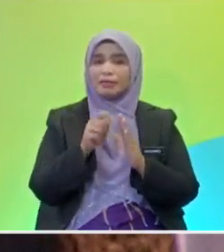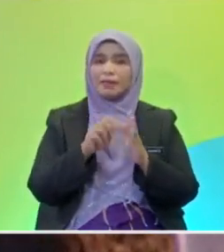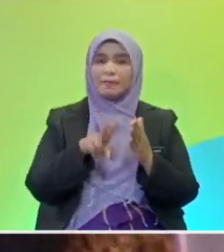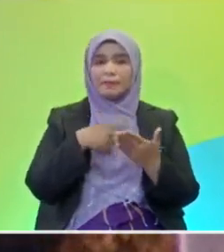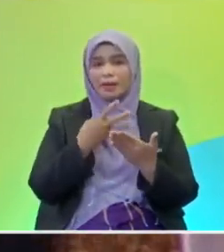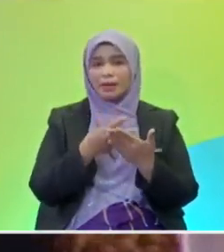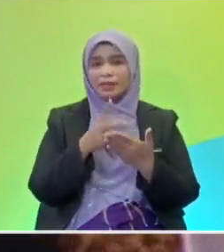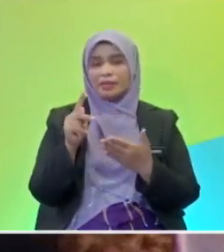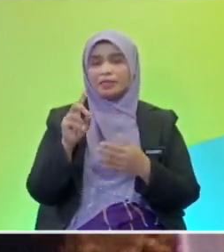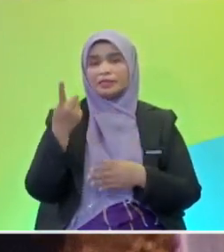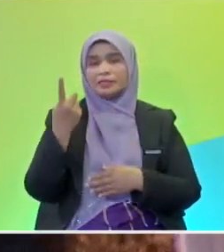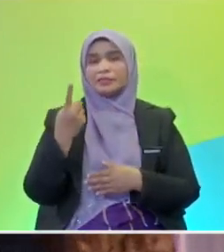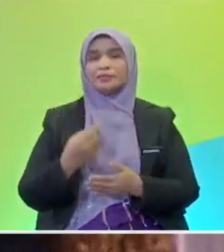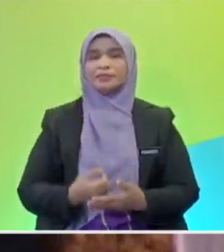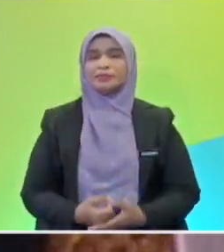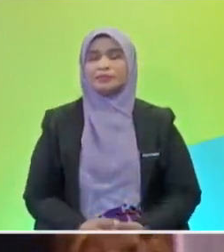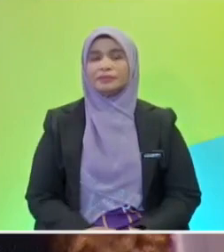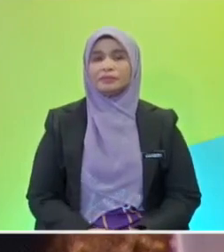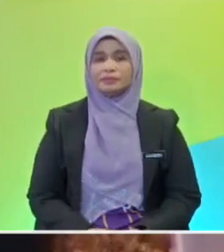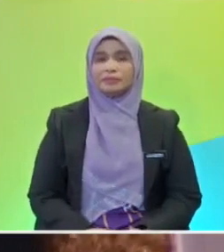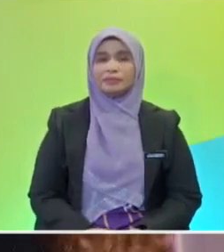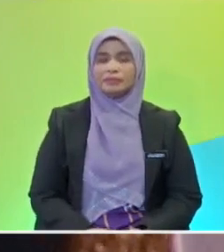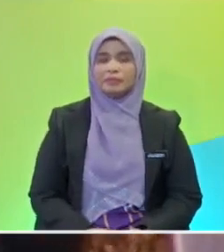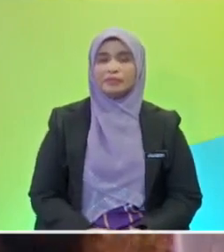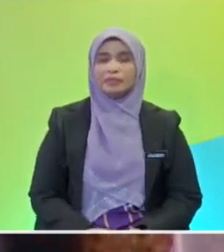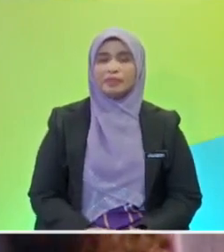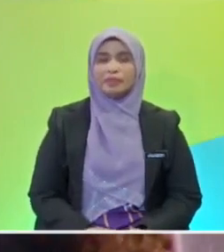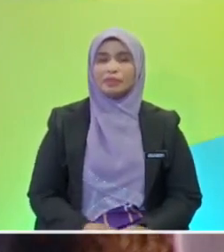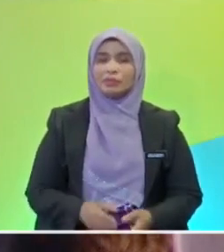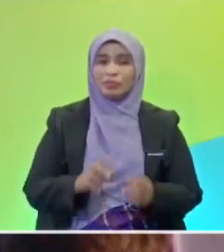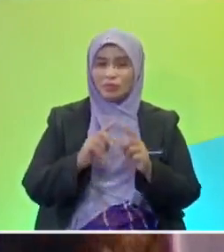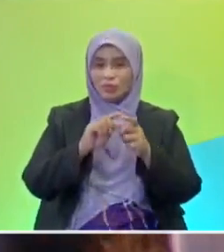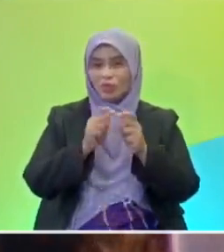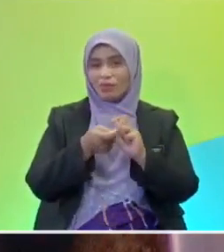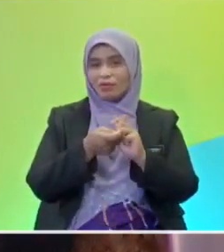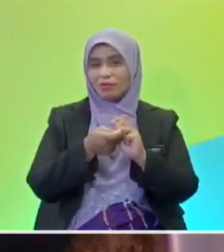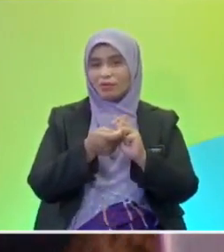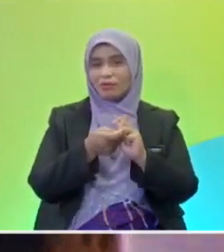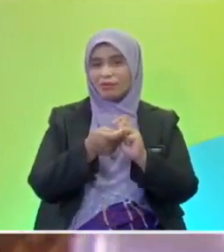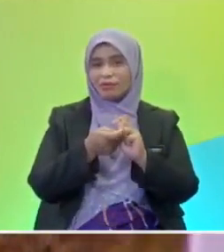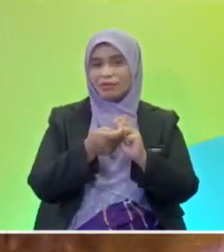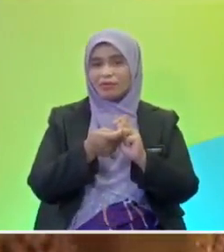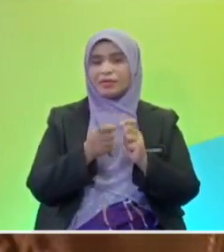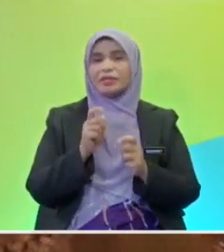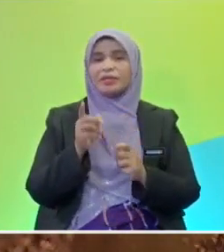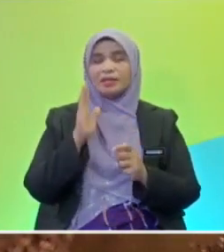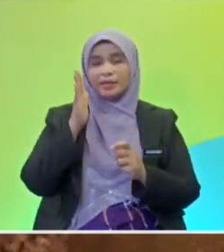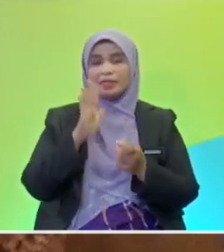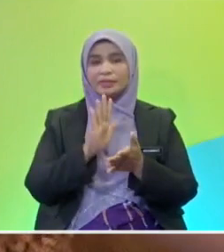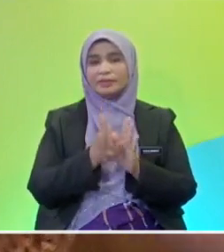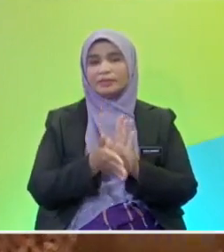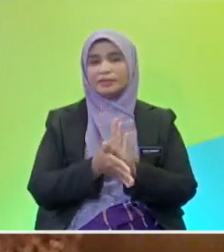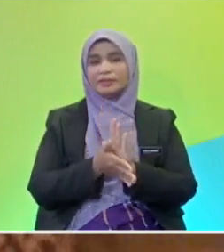terbalikkan terbalikkan saja pusing saja pusing so dia akan jadi macam ni okey okey ha yang ini Keluarkan